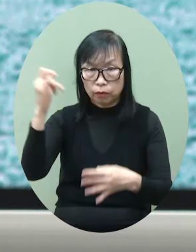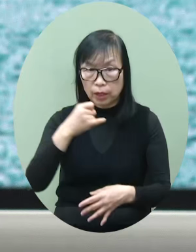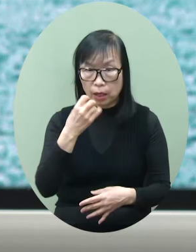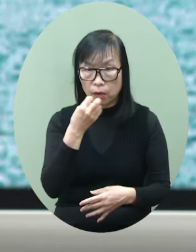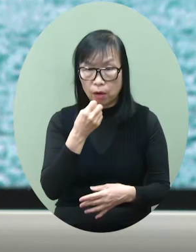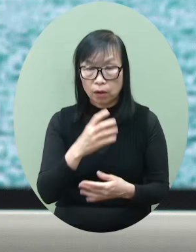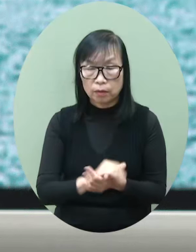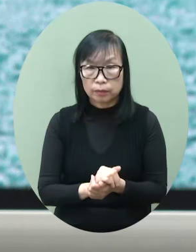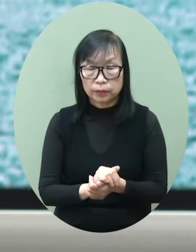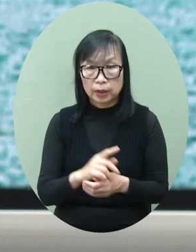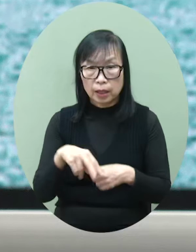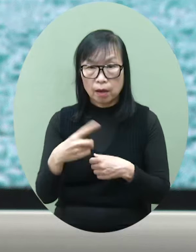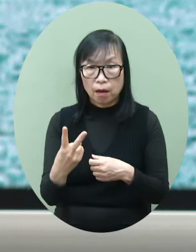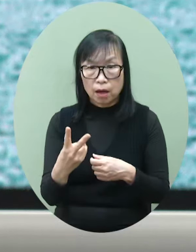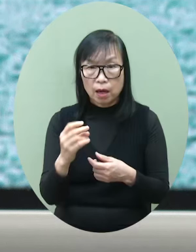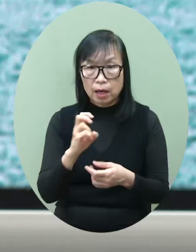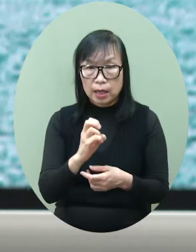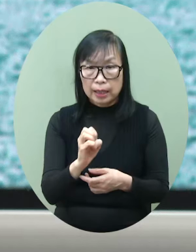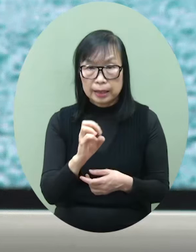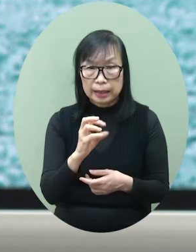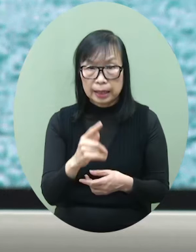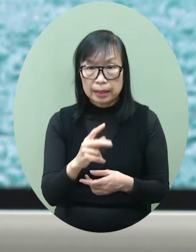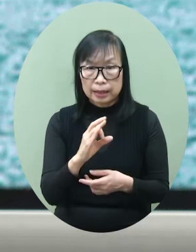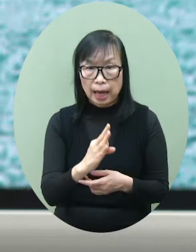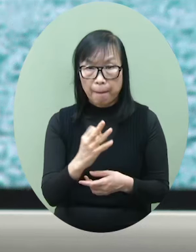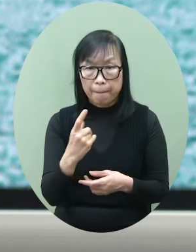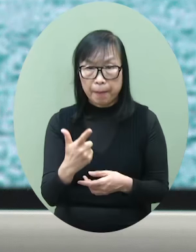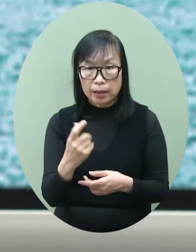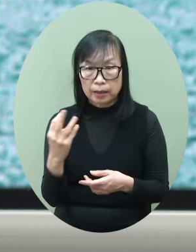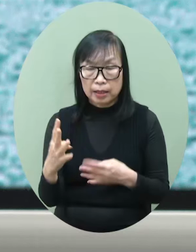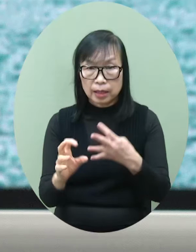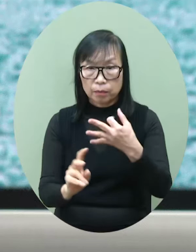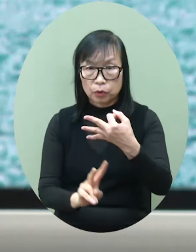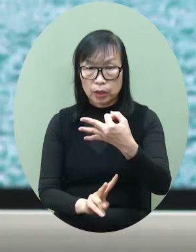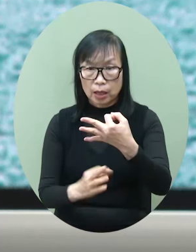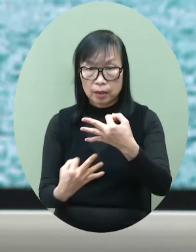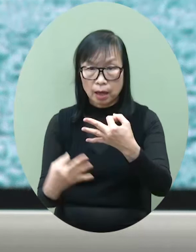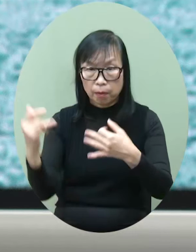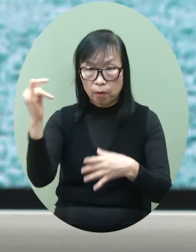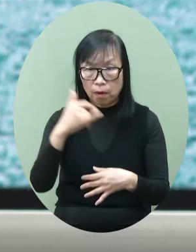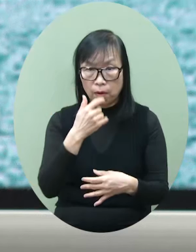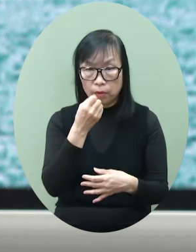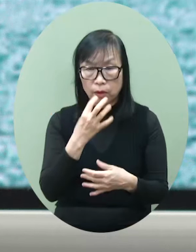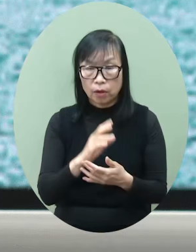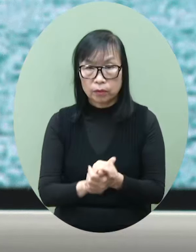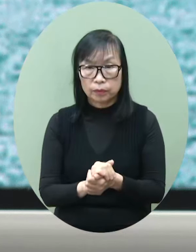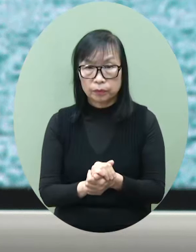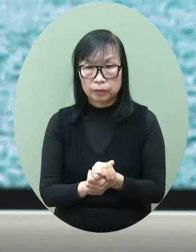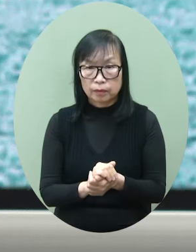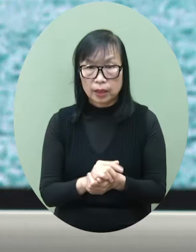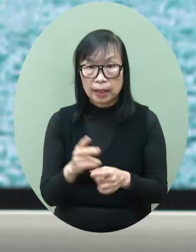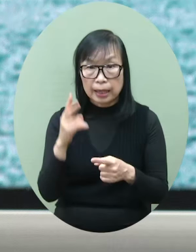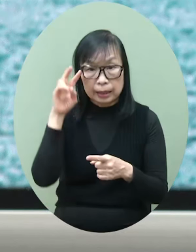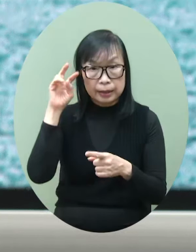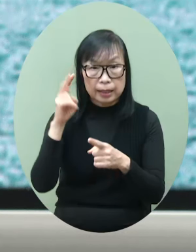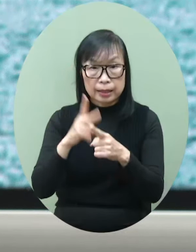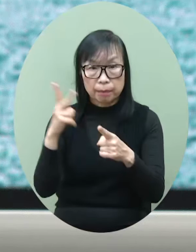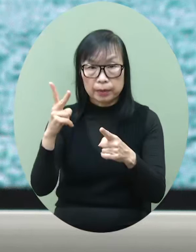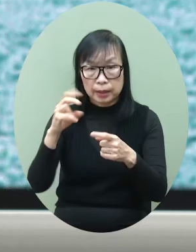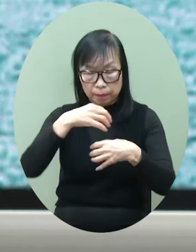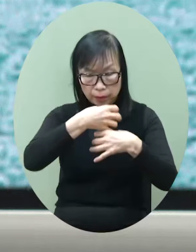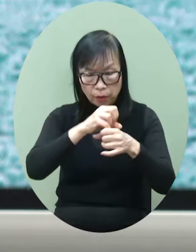另外有兩位是坐UK384在3月23日導港人士他們都是第12日的樣本